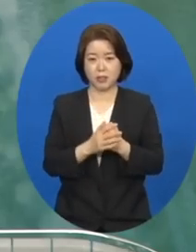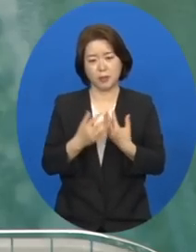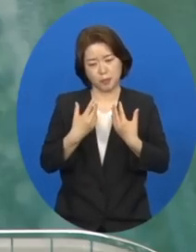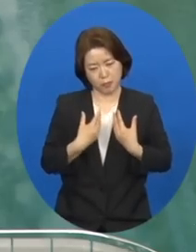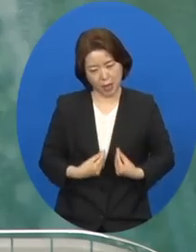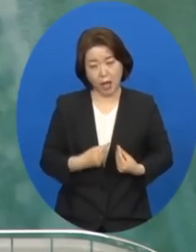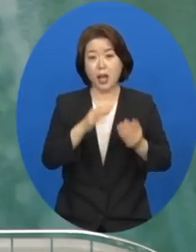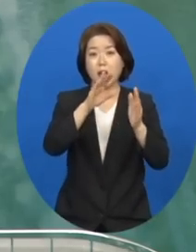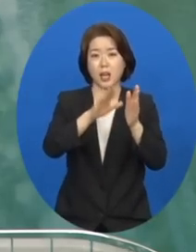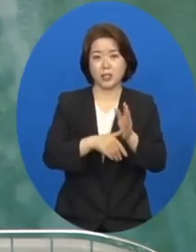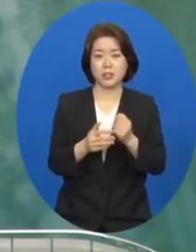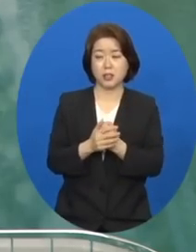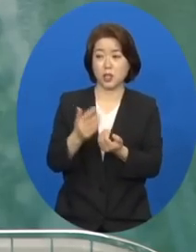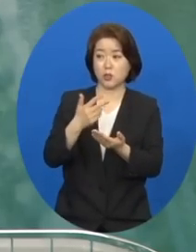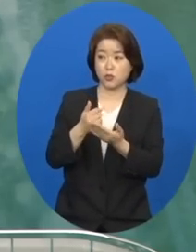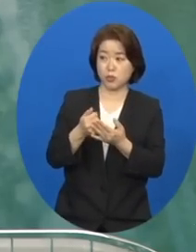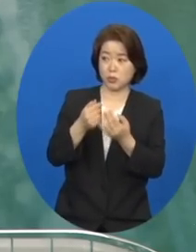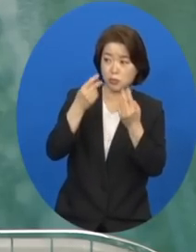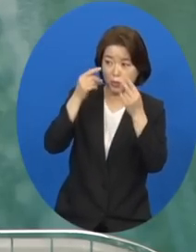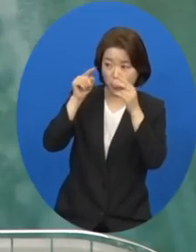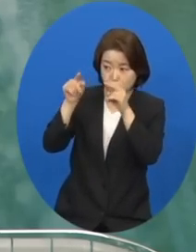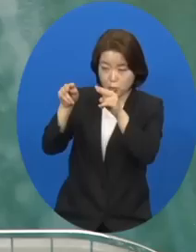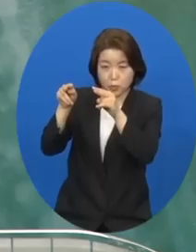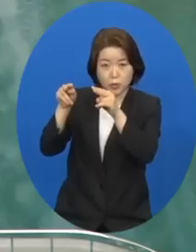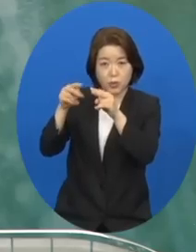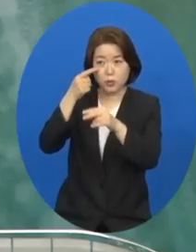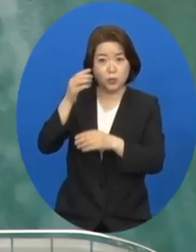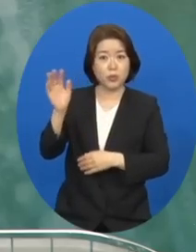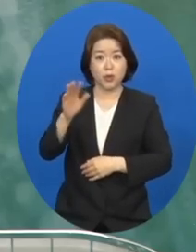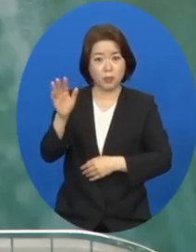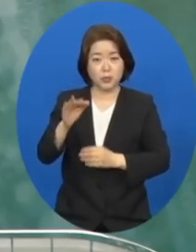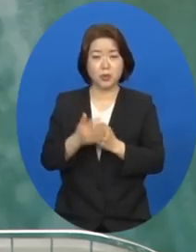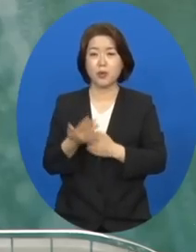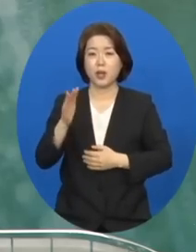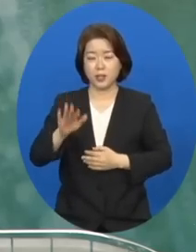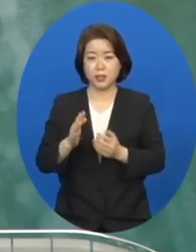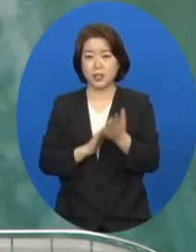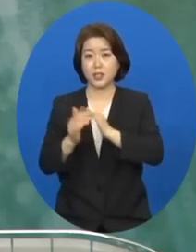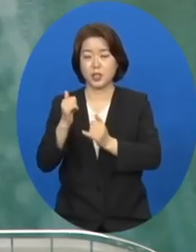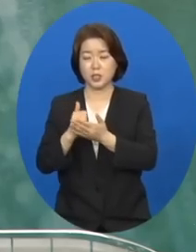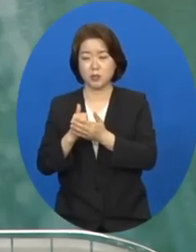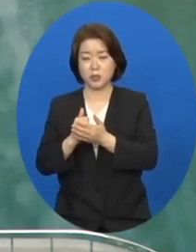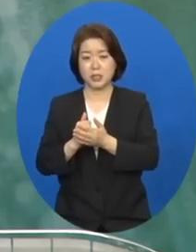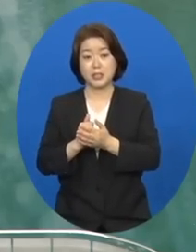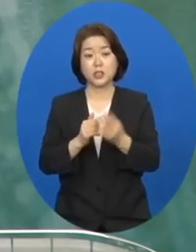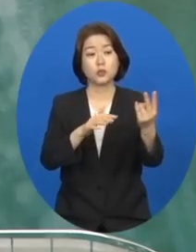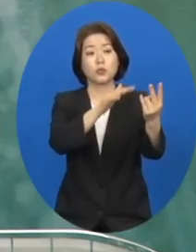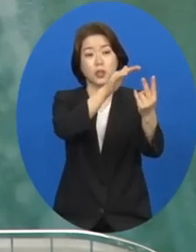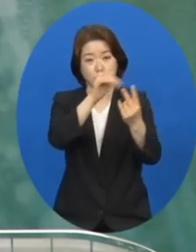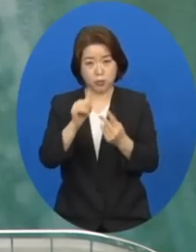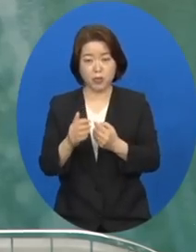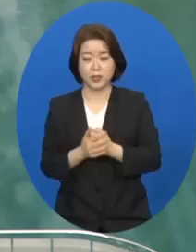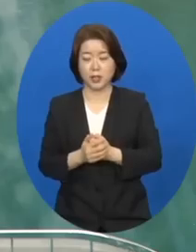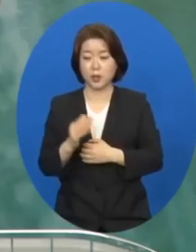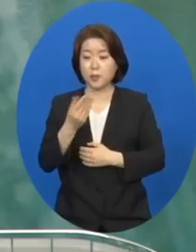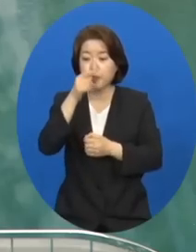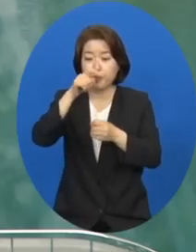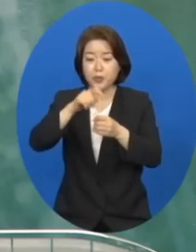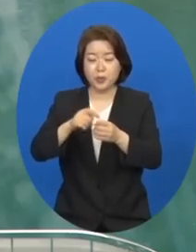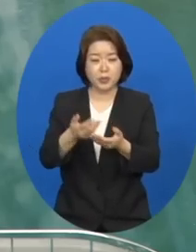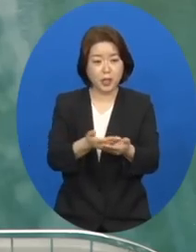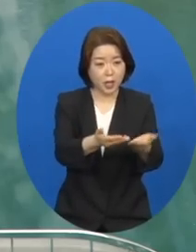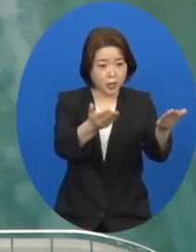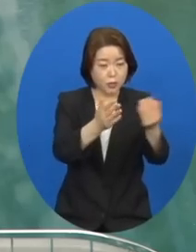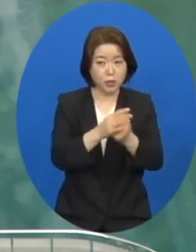주님을 보는 눈이 없었습니다 그런데 예수님께서 그들을 불러다가 아 성찬을 하실 때